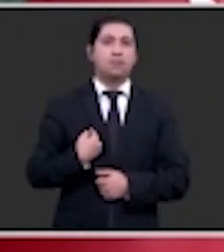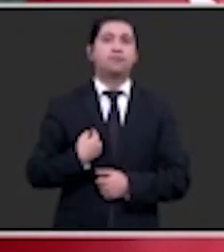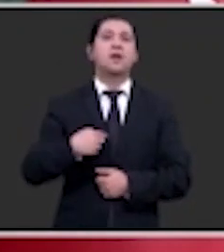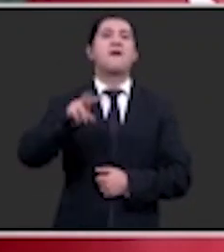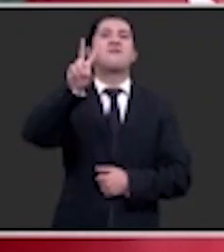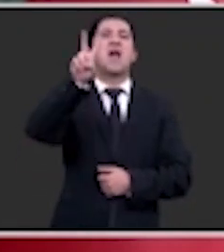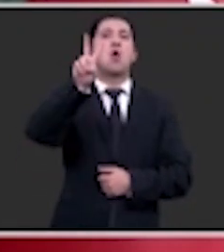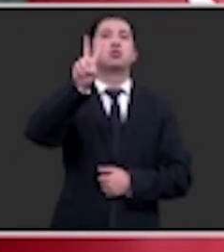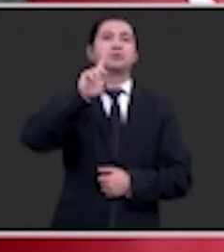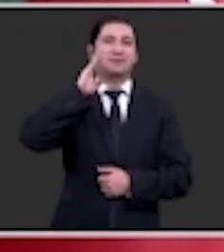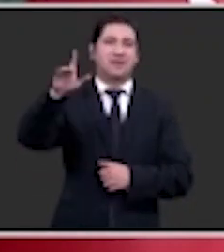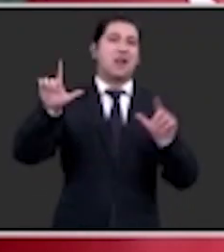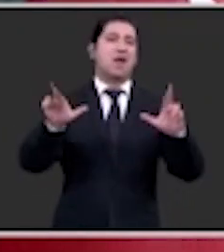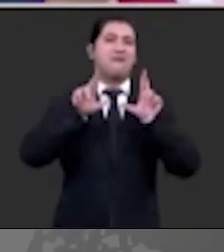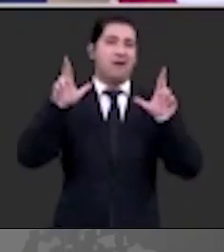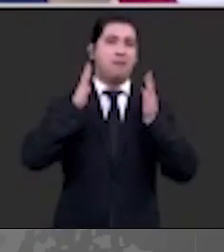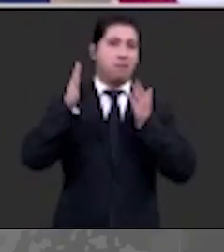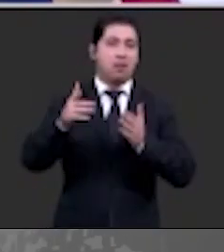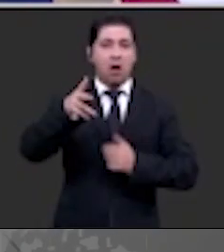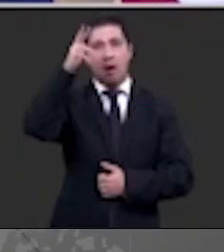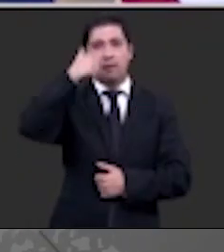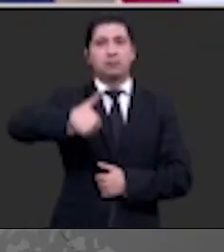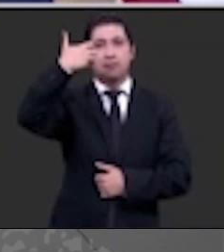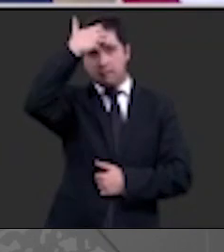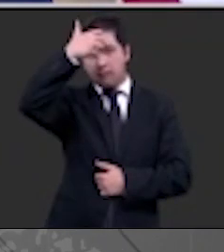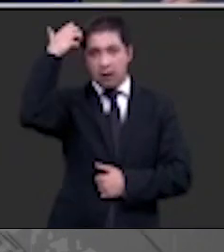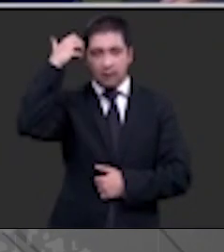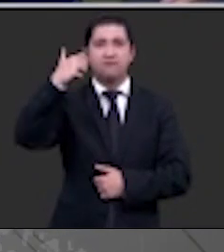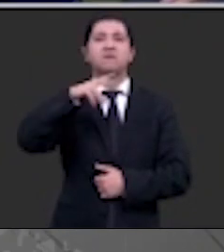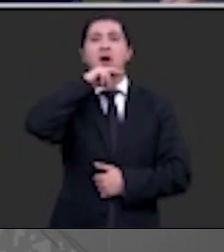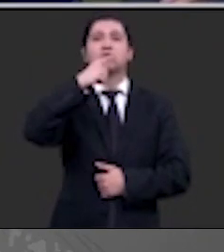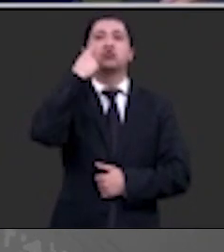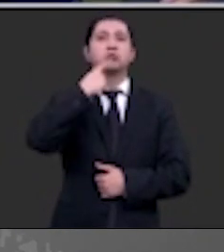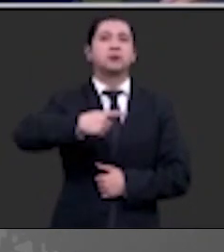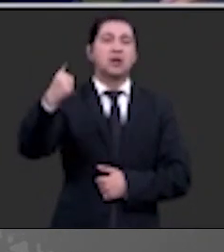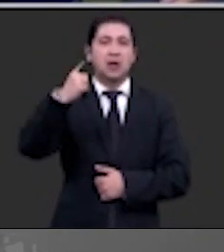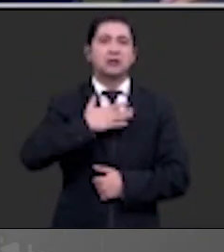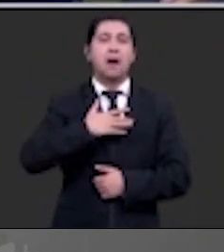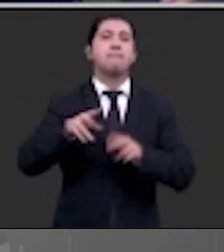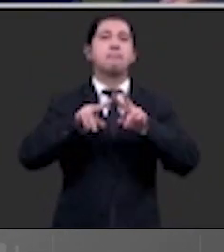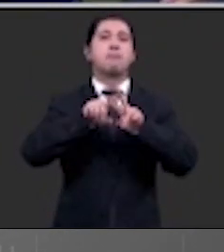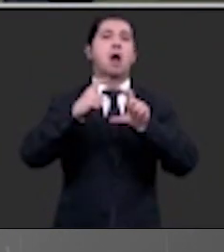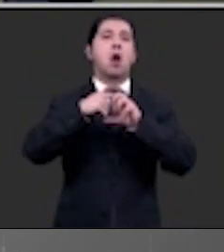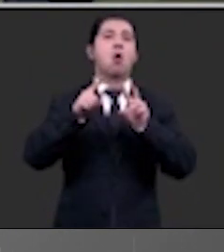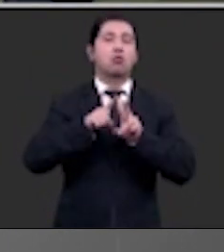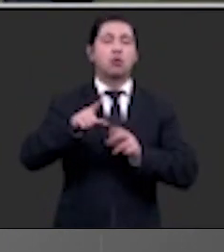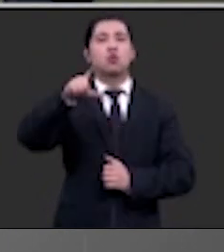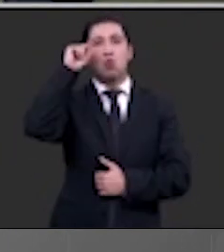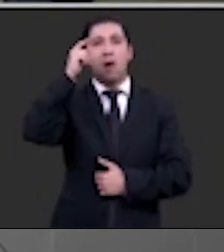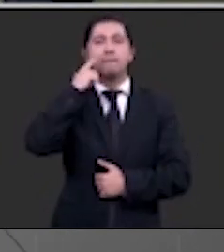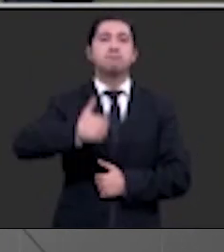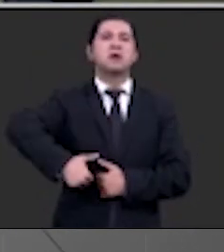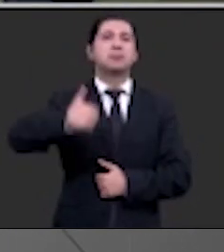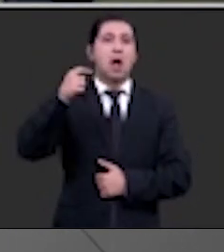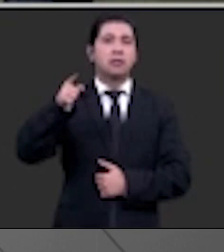zirvesinde Amerikan başkanı sayın baydın Fransa Cumhurbaşkanı Sayın macron ve Yunanistan